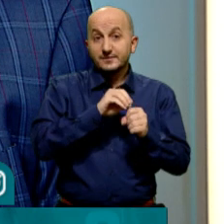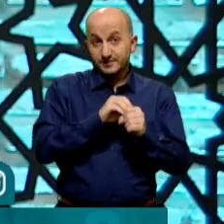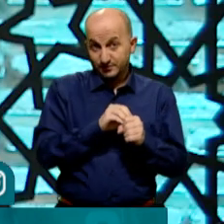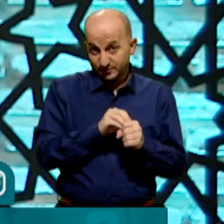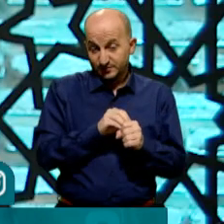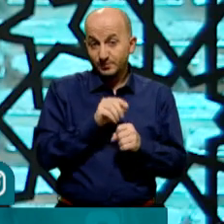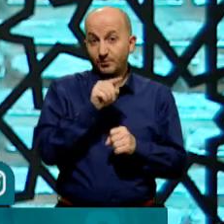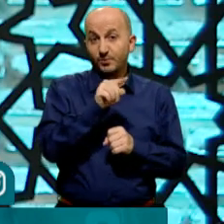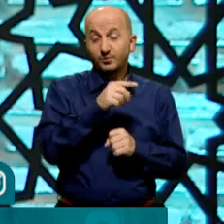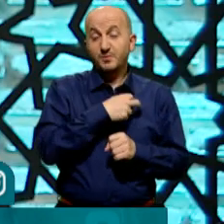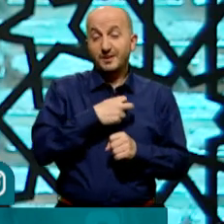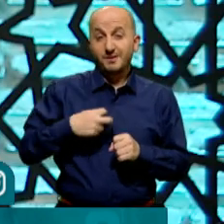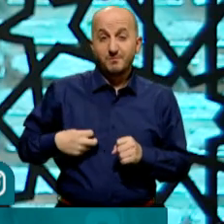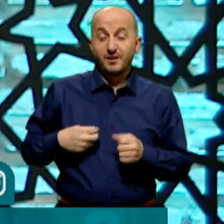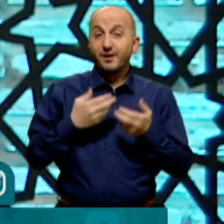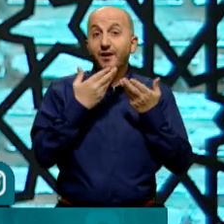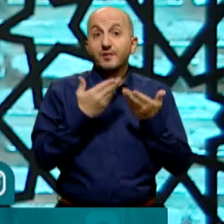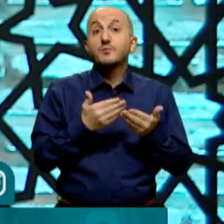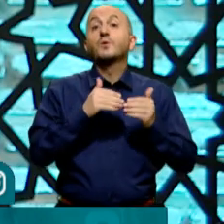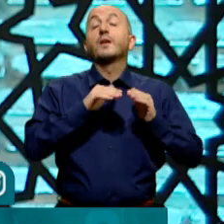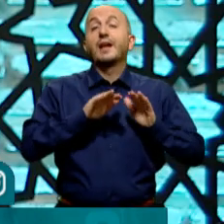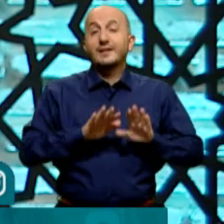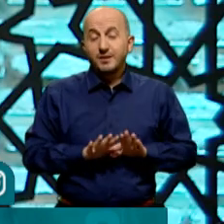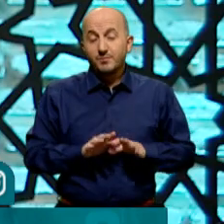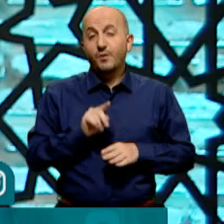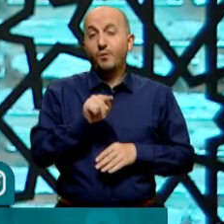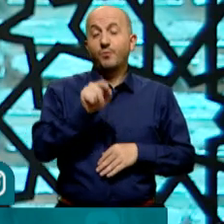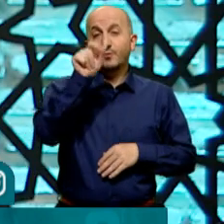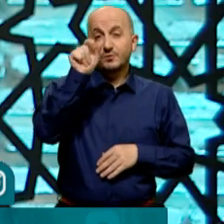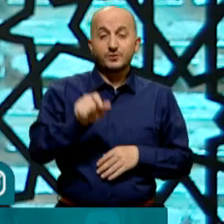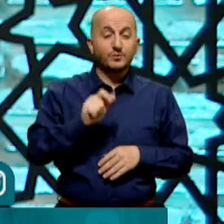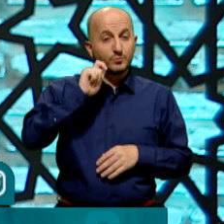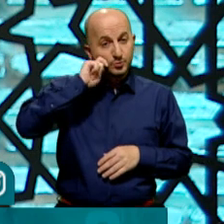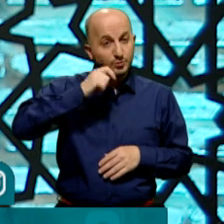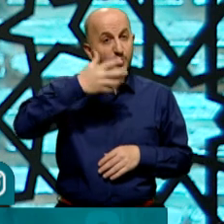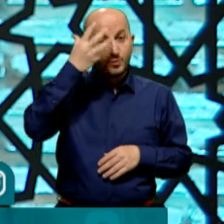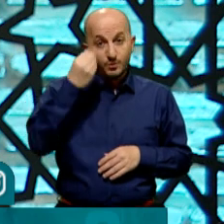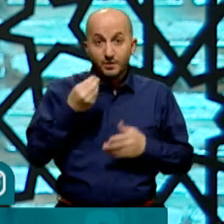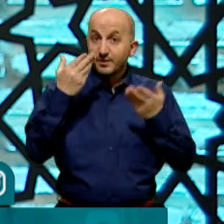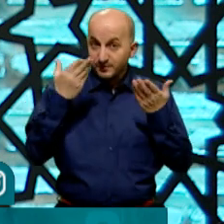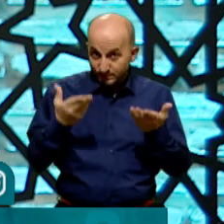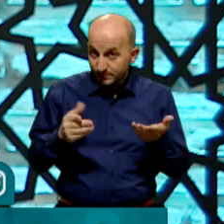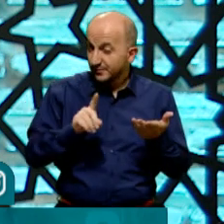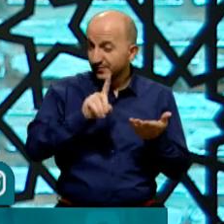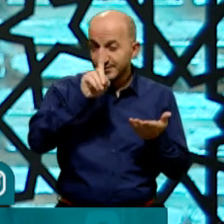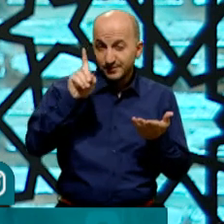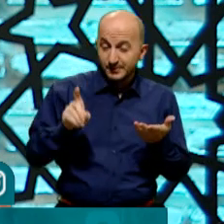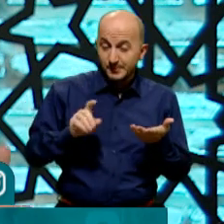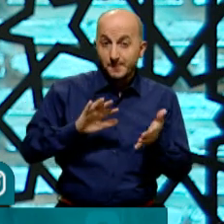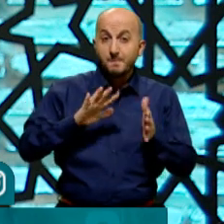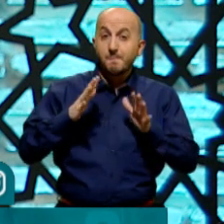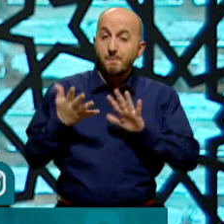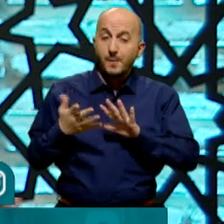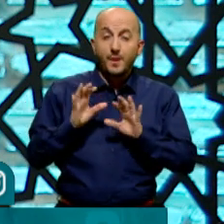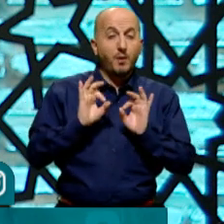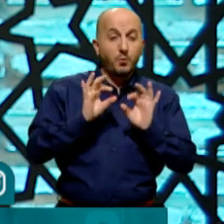onun nebiliğini, peygamberliğini kabul edemedi. Bu kişi Müslüman olarak kabul edilir mi ya da böyle